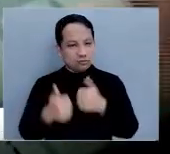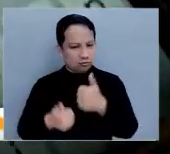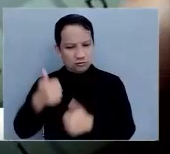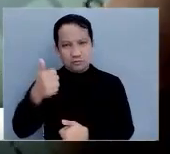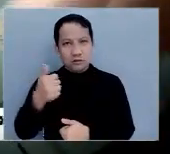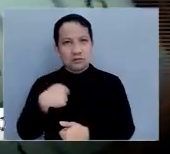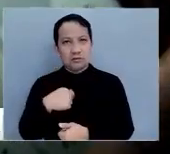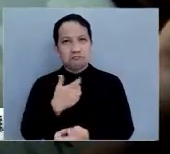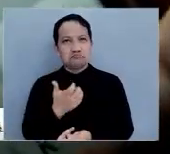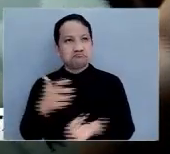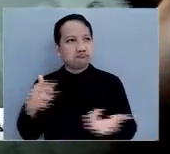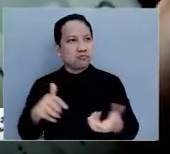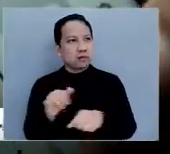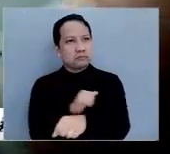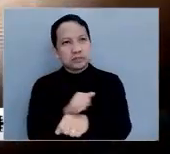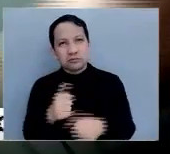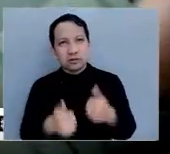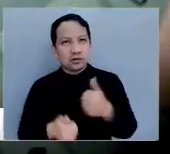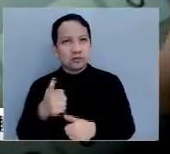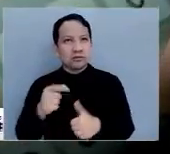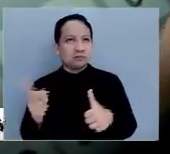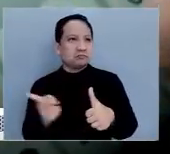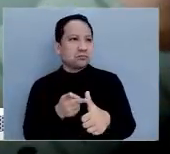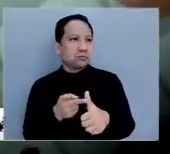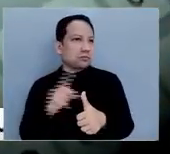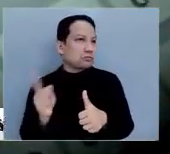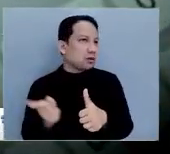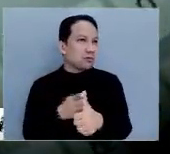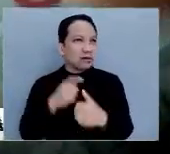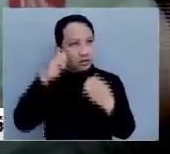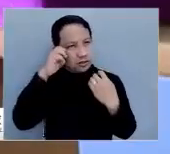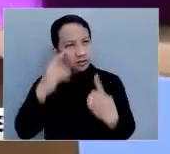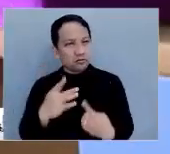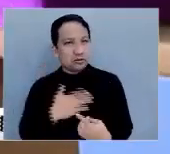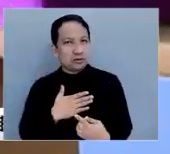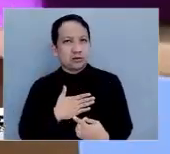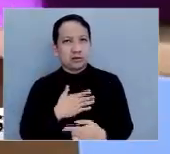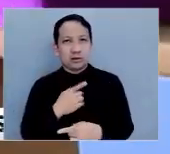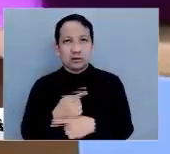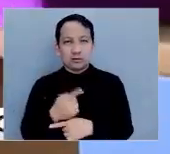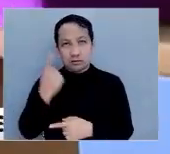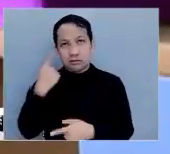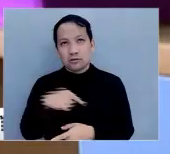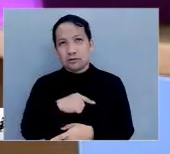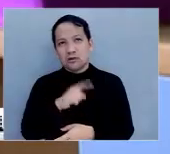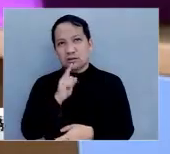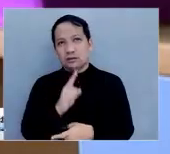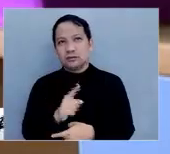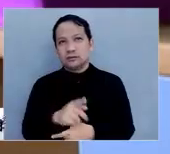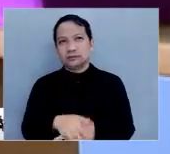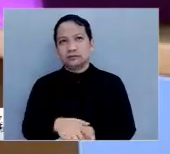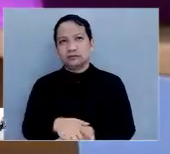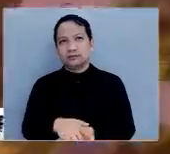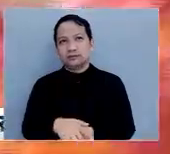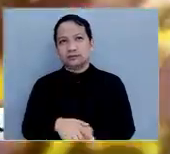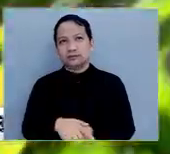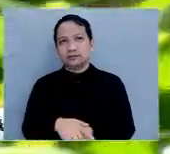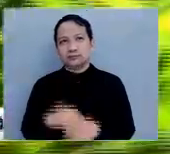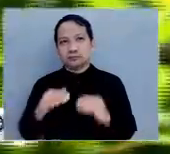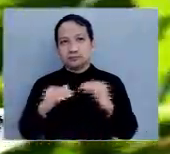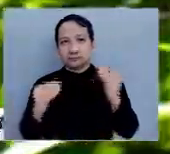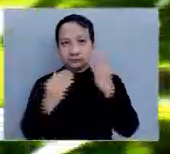Siguro po mas prioritize ko kasi talaga before yung education ko. Kasi for me, medyo mahirap mag-balance.